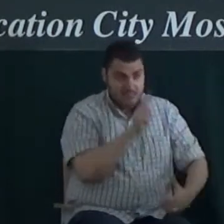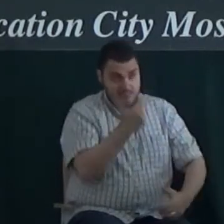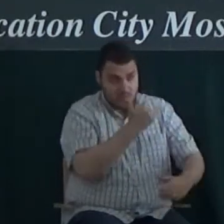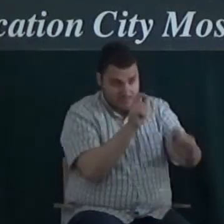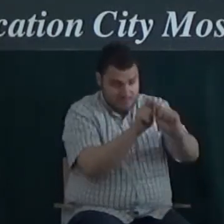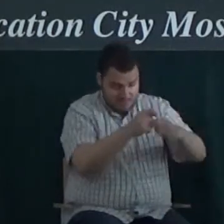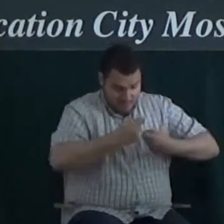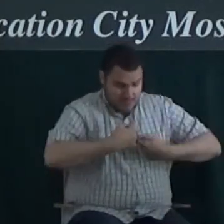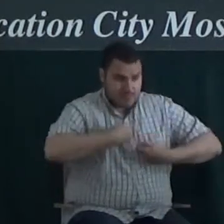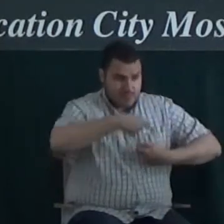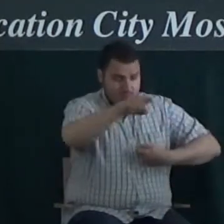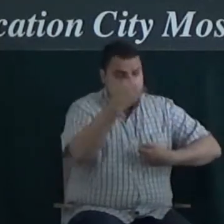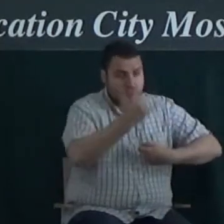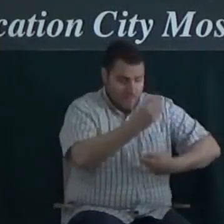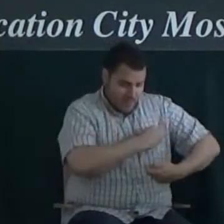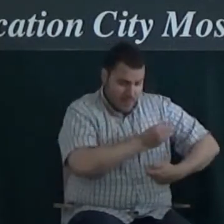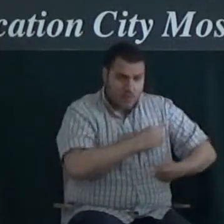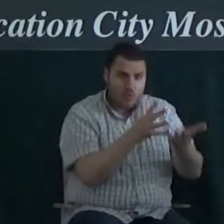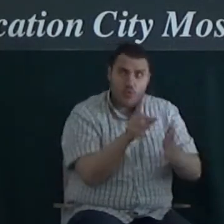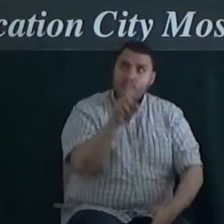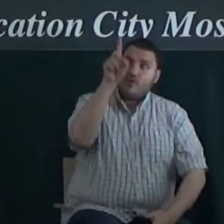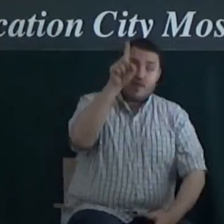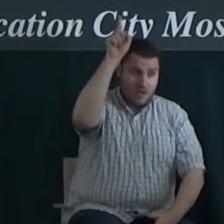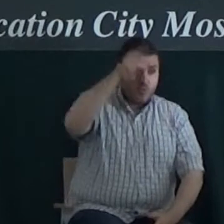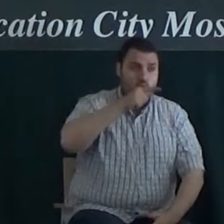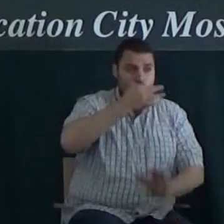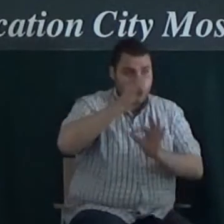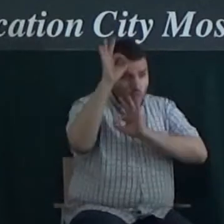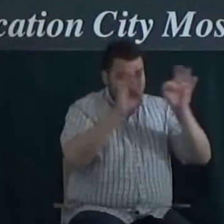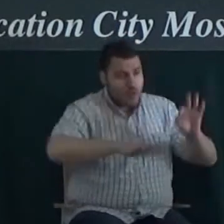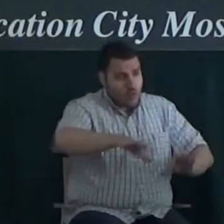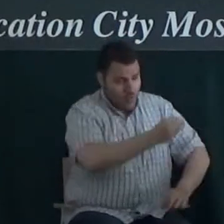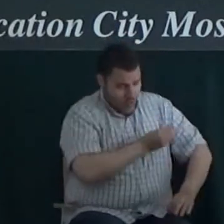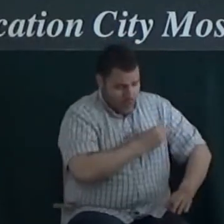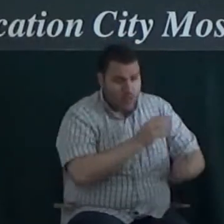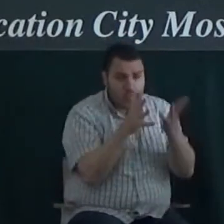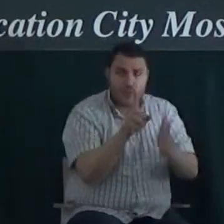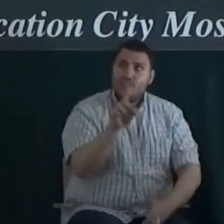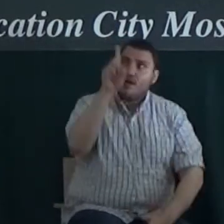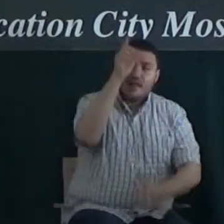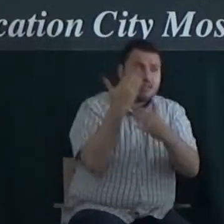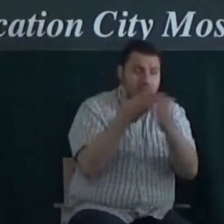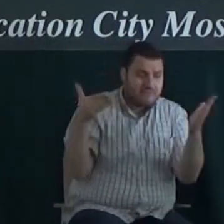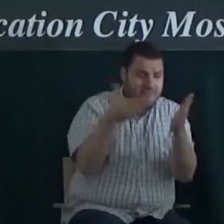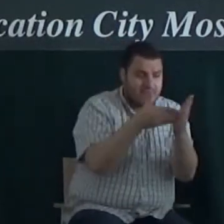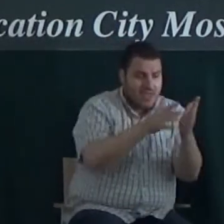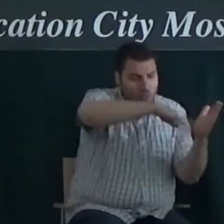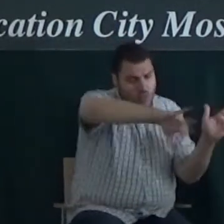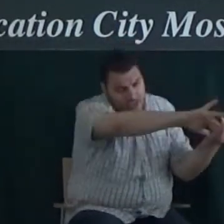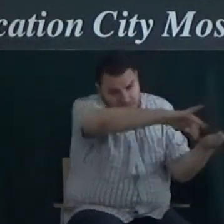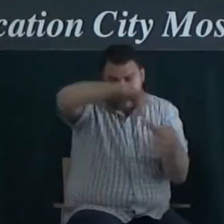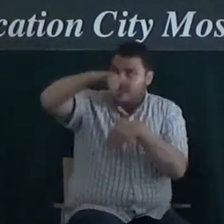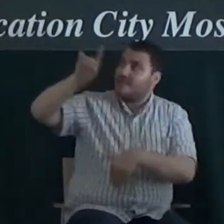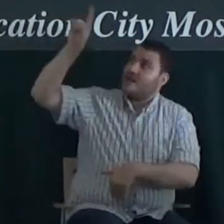ونفسي بتقوى الله، قال جل في علاه: واتقوا يوما ترجعون فيه إلى الله ثم توفى كل نفس